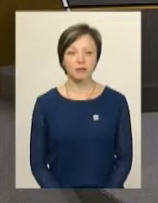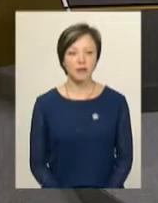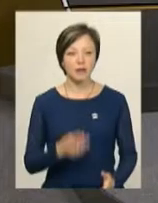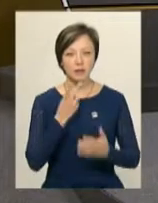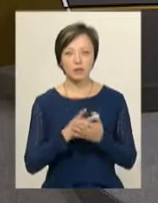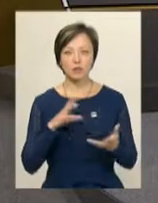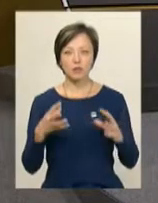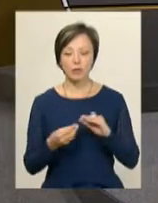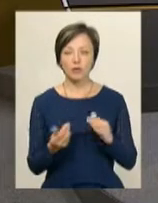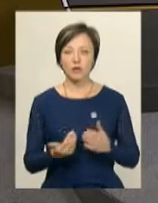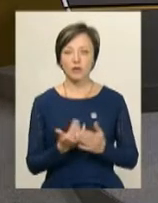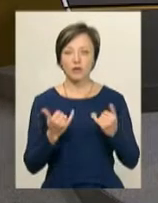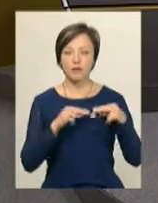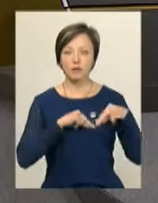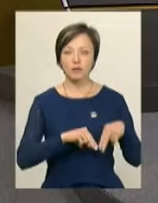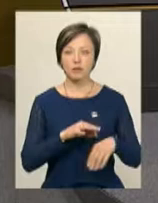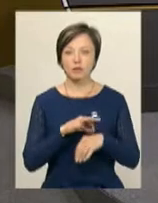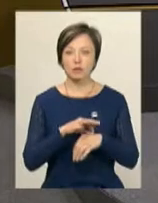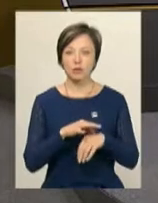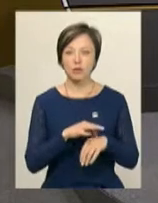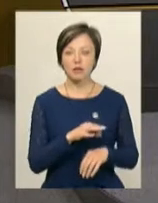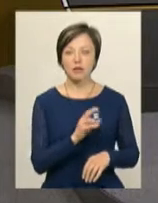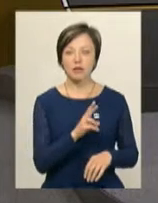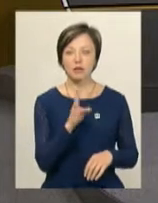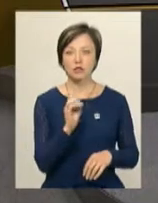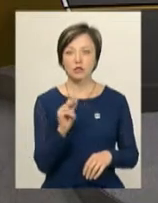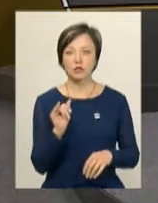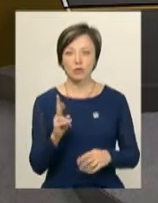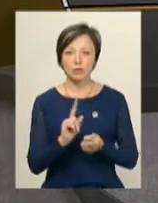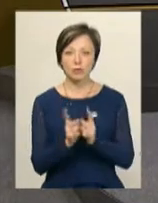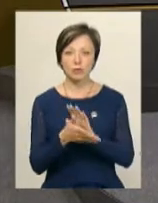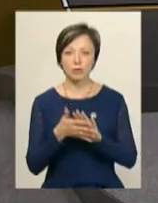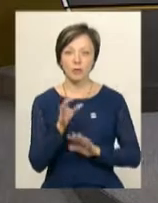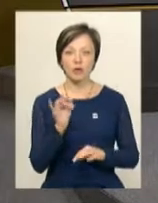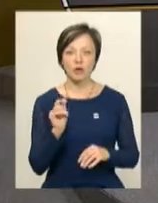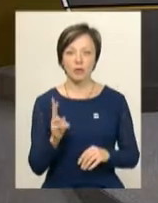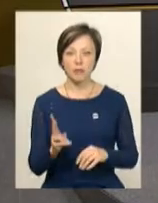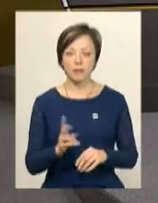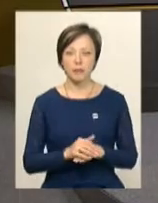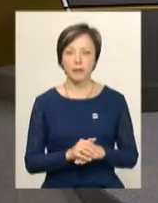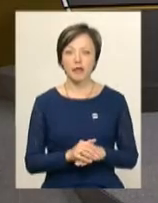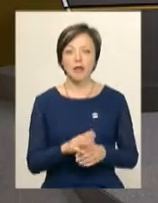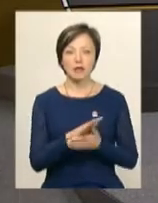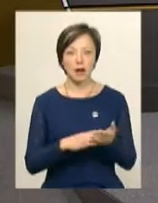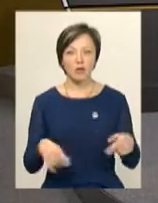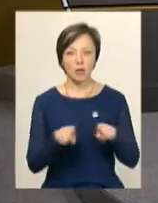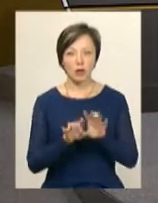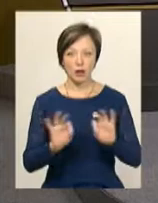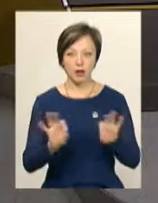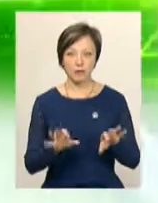Ви дивитесь підсумковий випуск новин. Для вас у студії працює ведуча Катерина Шевчук. Нежестову мову перекладає Ольга Рибак. Далі про